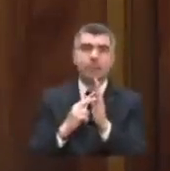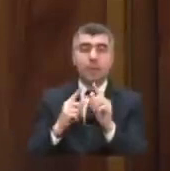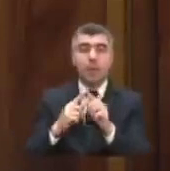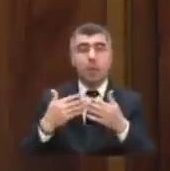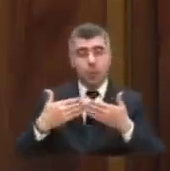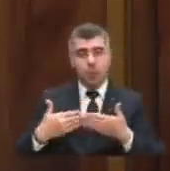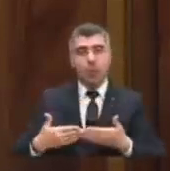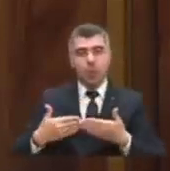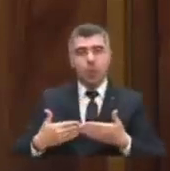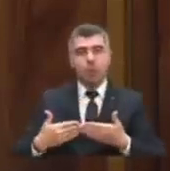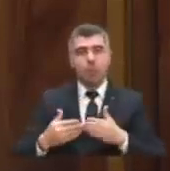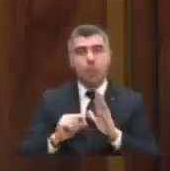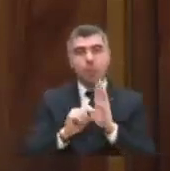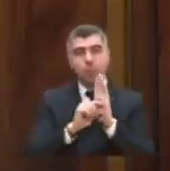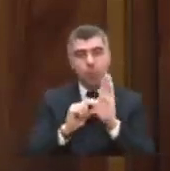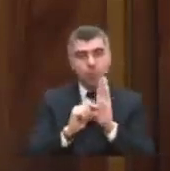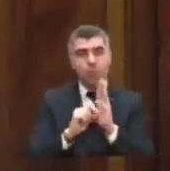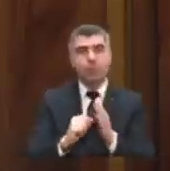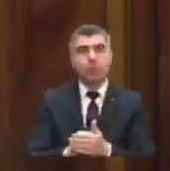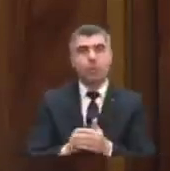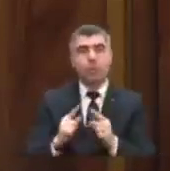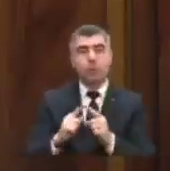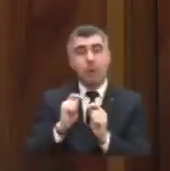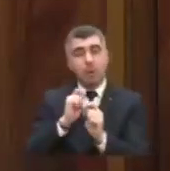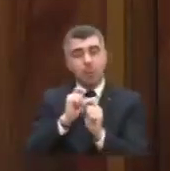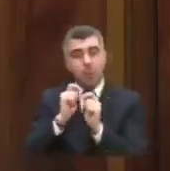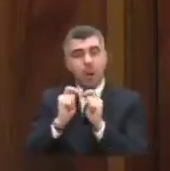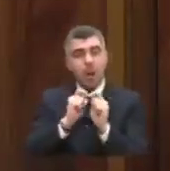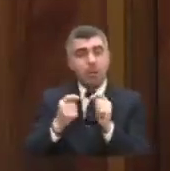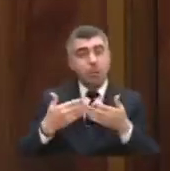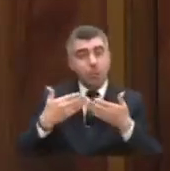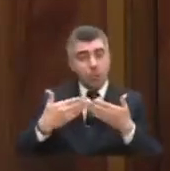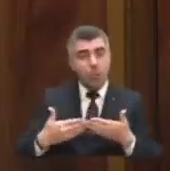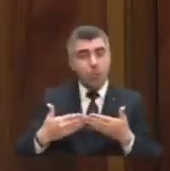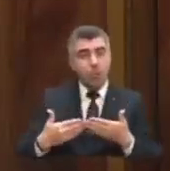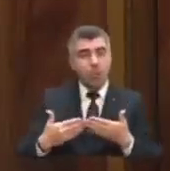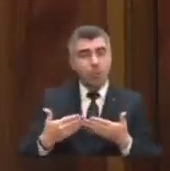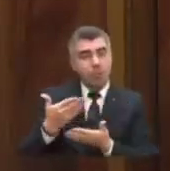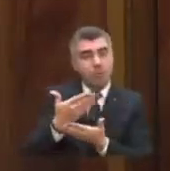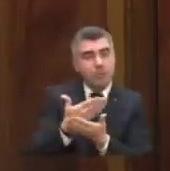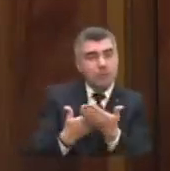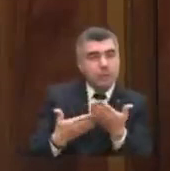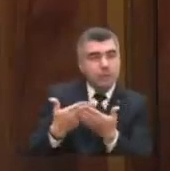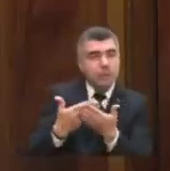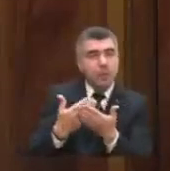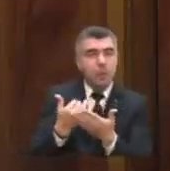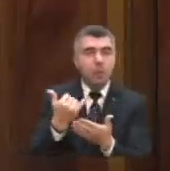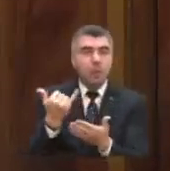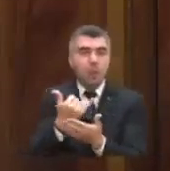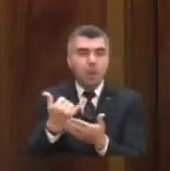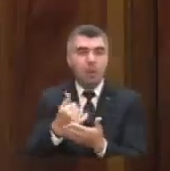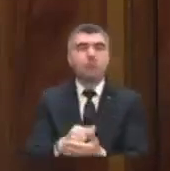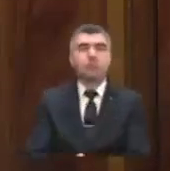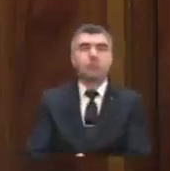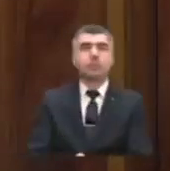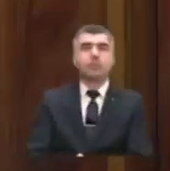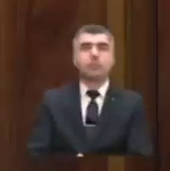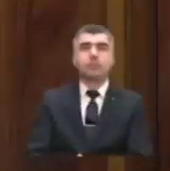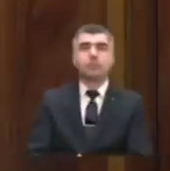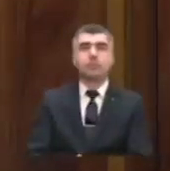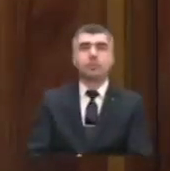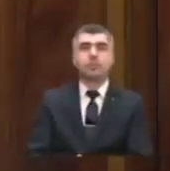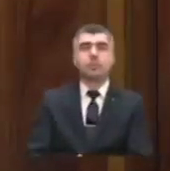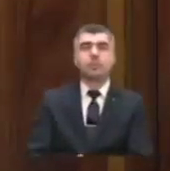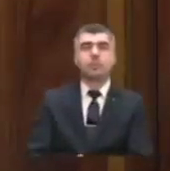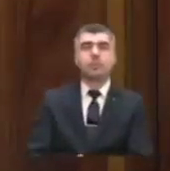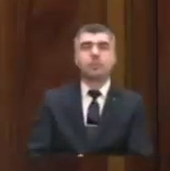الموضوع، ويكون هذا النقاش اللي هو مثير، واللي هو فيه المهم وفيه اللي ماشي مهم،